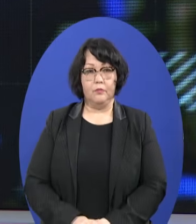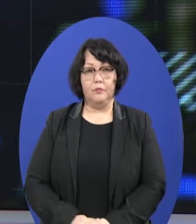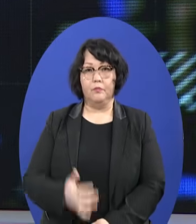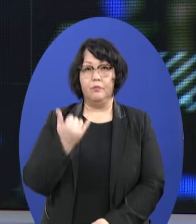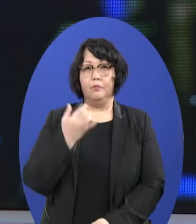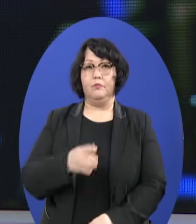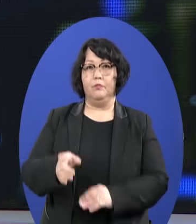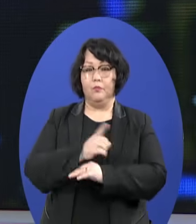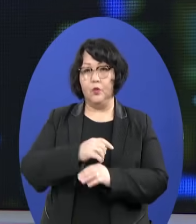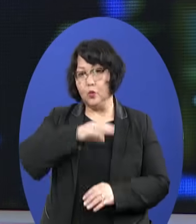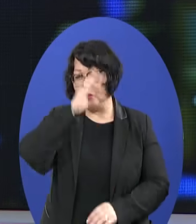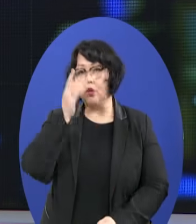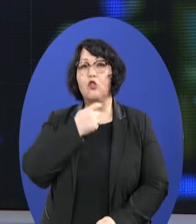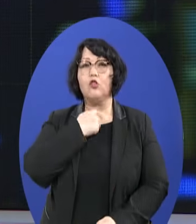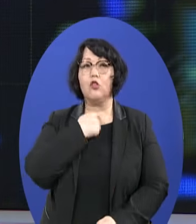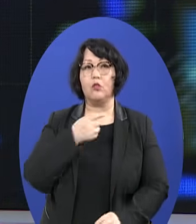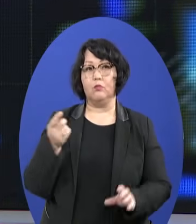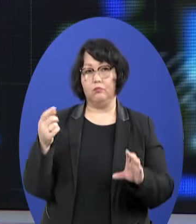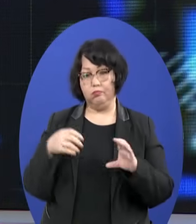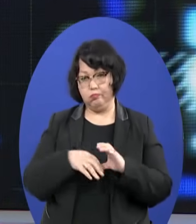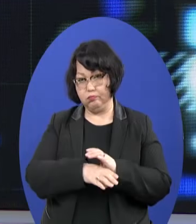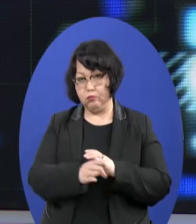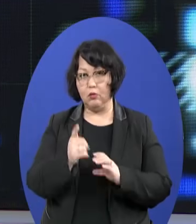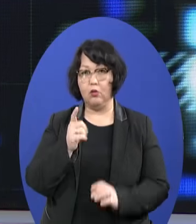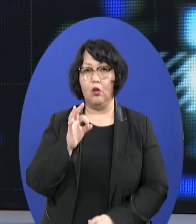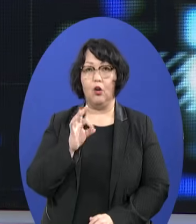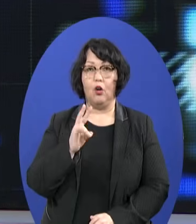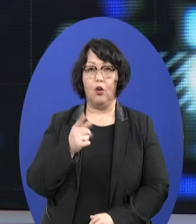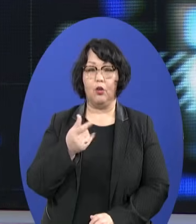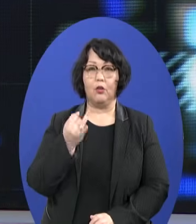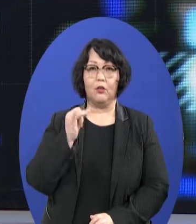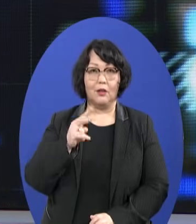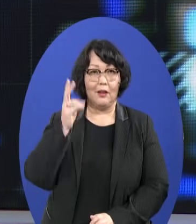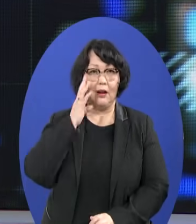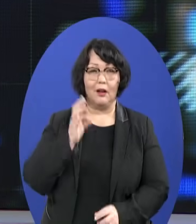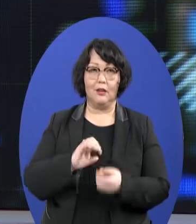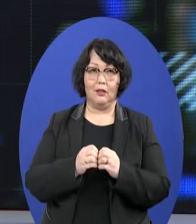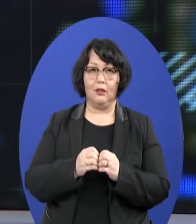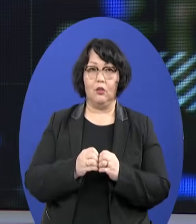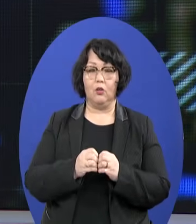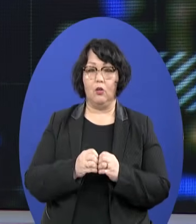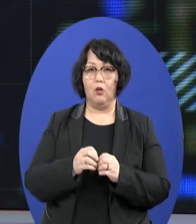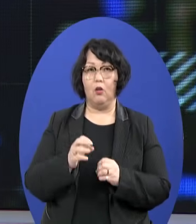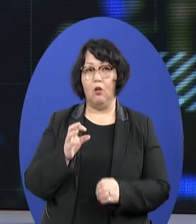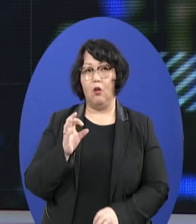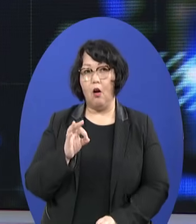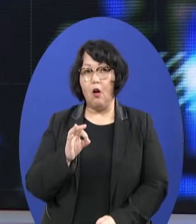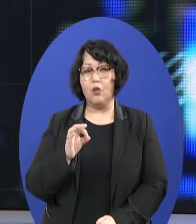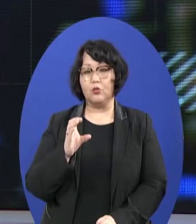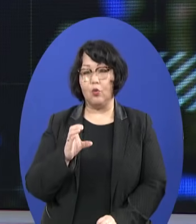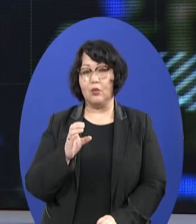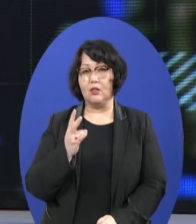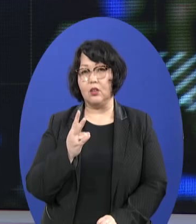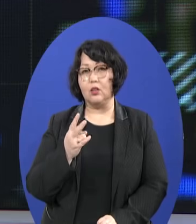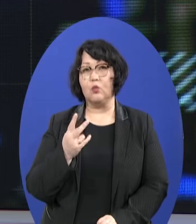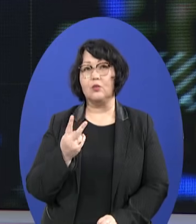Нийслэлийн дулааны шугам зүлжээг хонголын сэвсгийн шилжүүлэх ажлыг эрчимжүүлэх шаардлагатай гэж орон сууц нийтийн ажгийн удирдах газар үзэж байна. Ингэснээр шугам